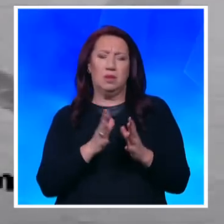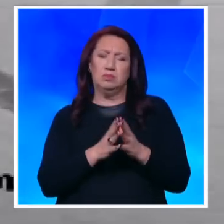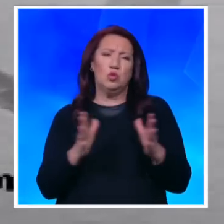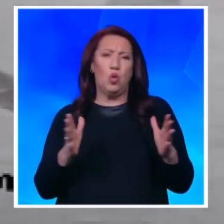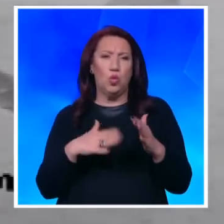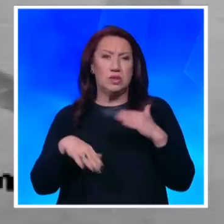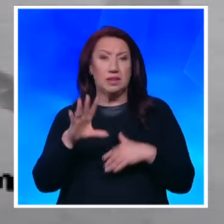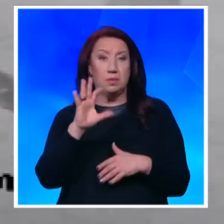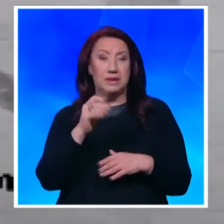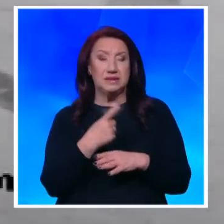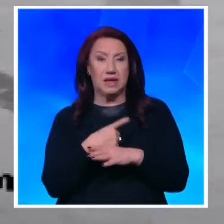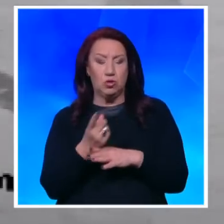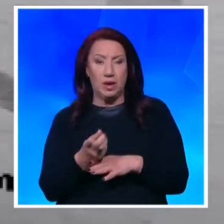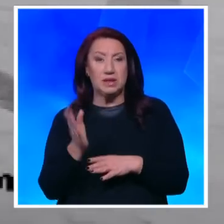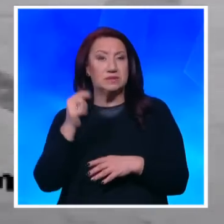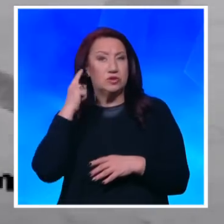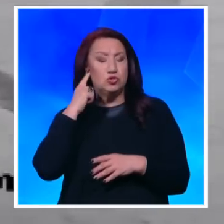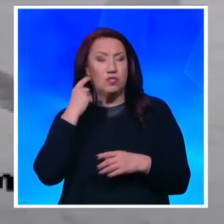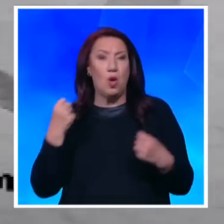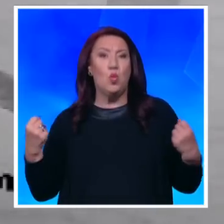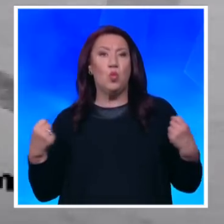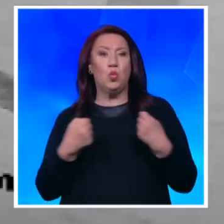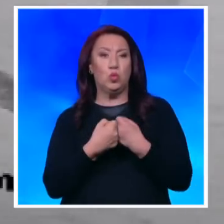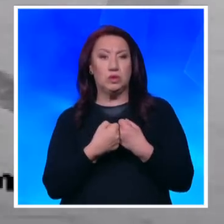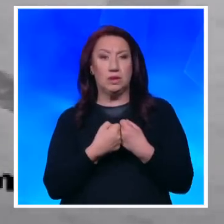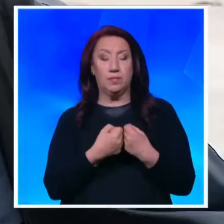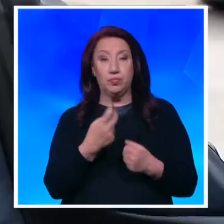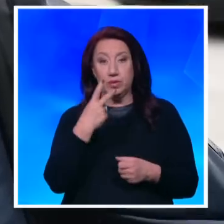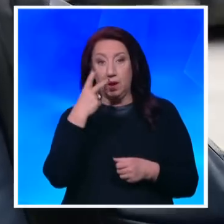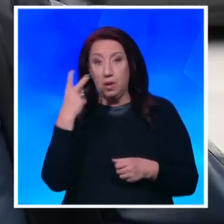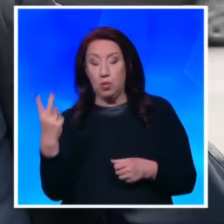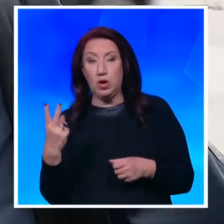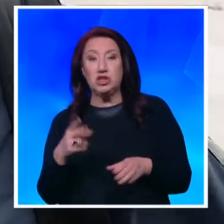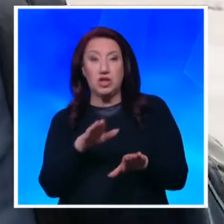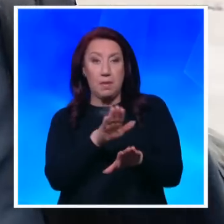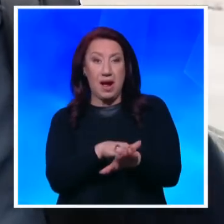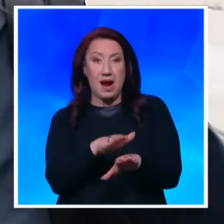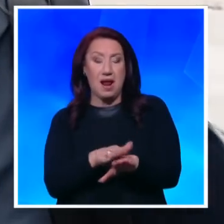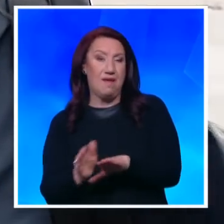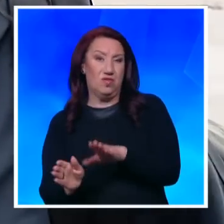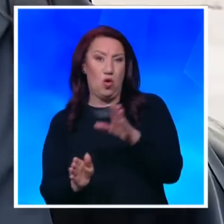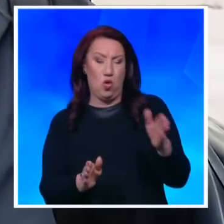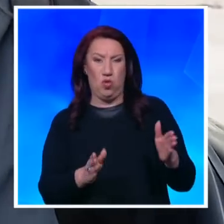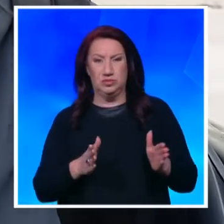км в час. Следва удар. Поглеждам в лявата част на шосето, имаше